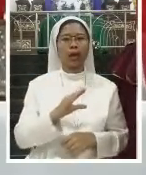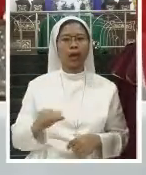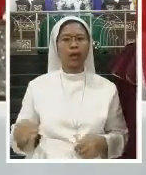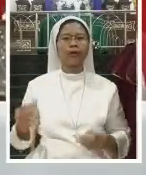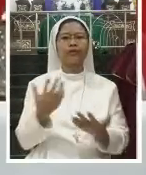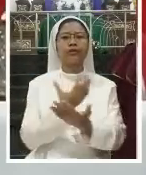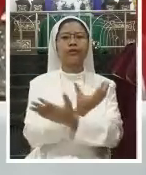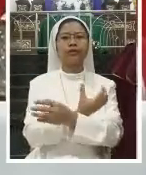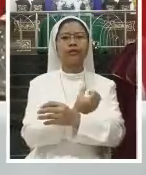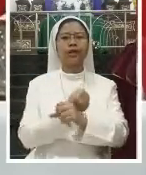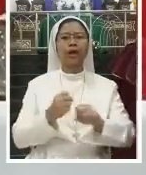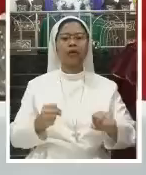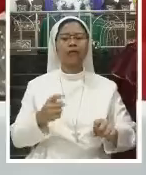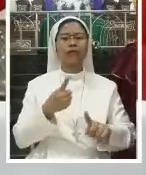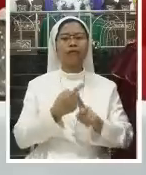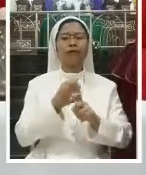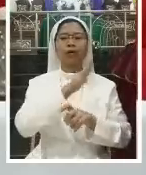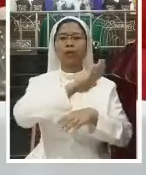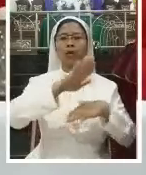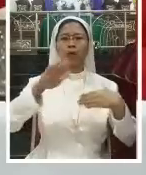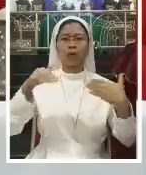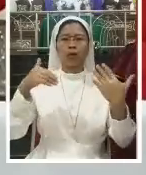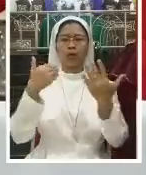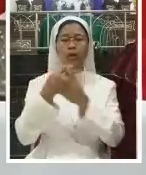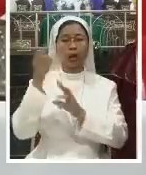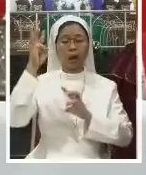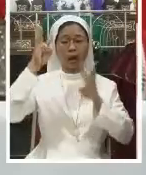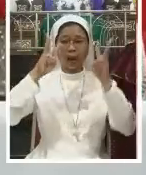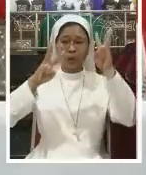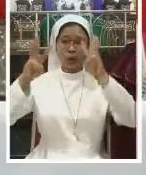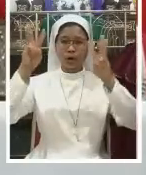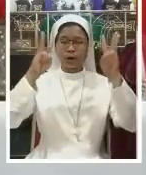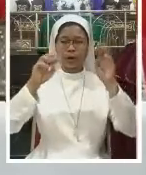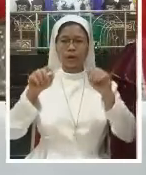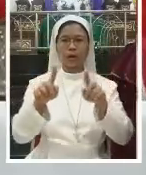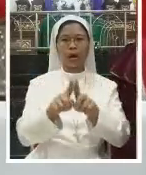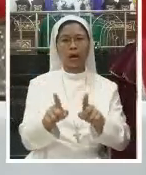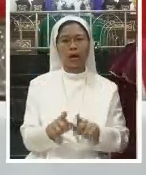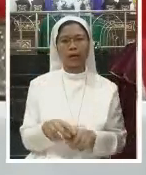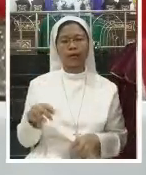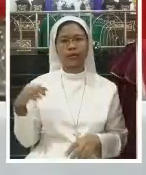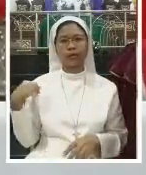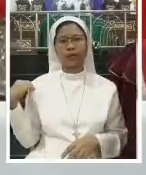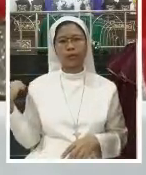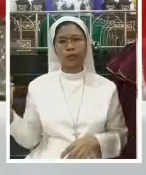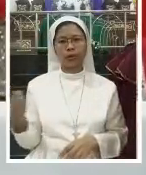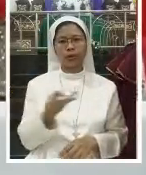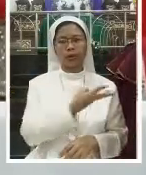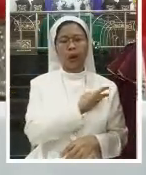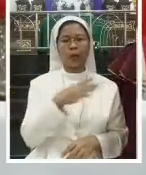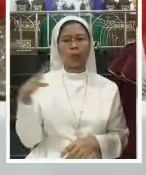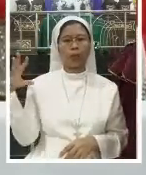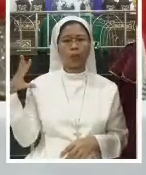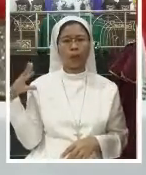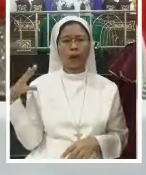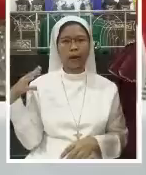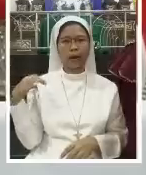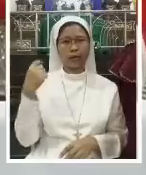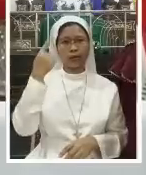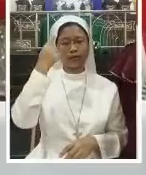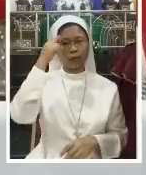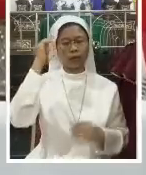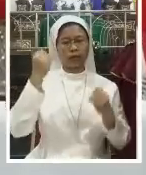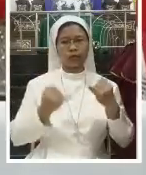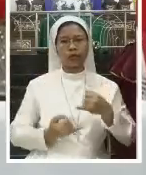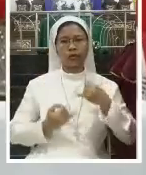Asin manligtas sa gabos na kapuri sa Juan. Mantang kami nagkakalat